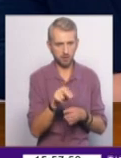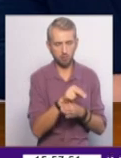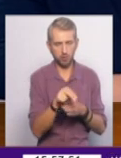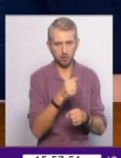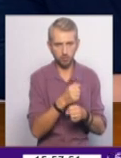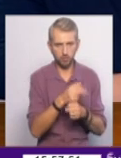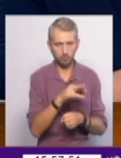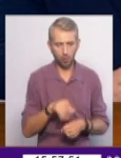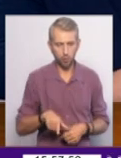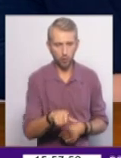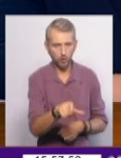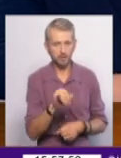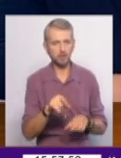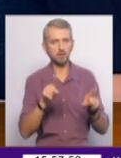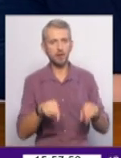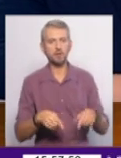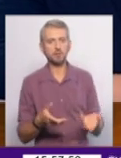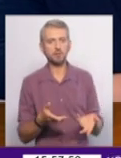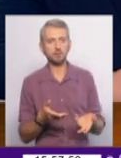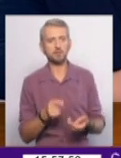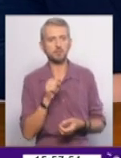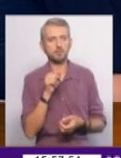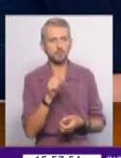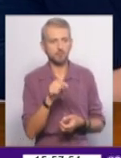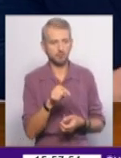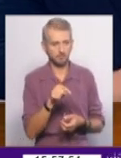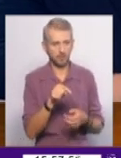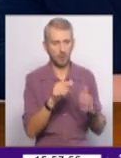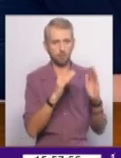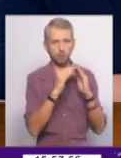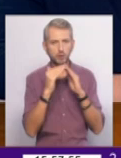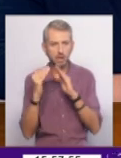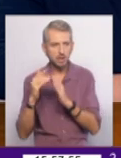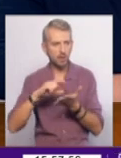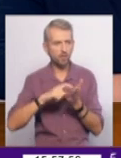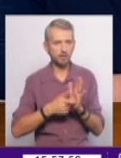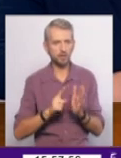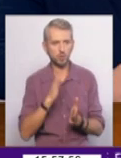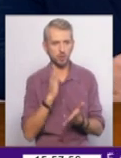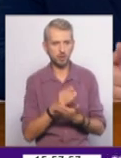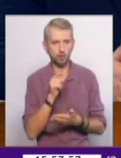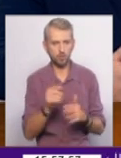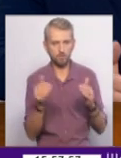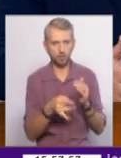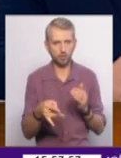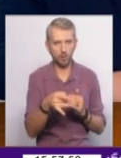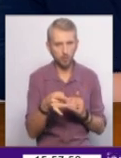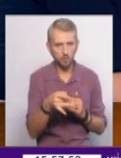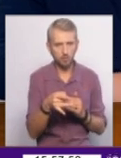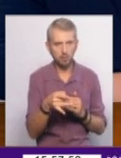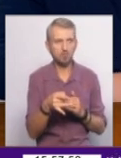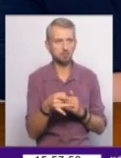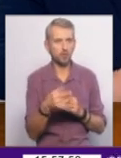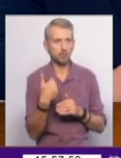робіт по дорозі, і навіть те нерухоме майно і квартири, які є в цьому мікрорайоні, ну, там риелтори